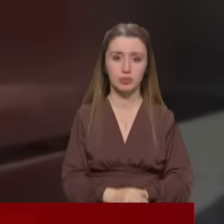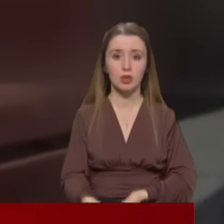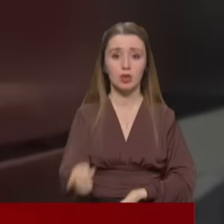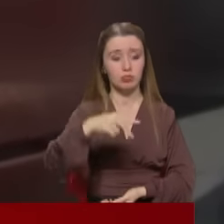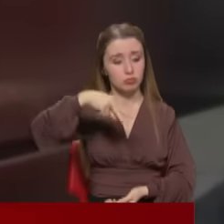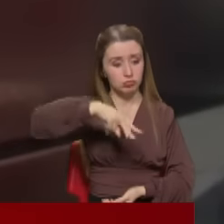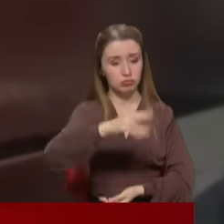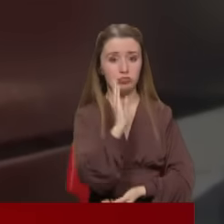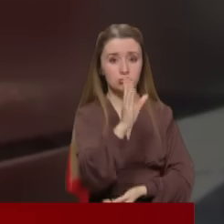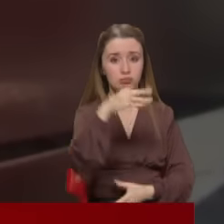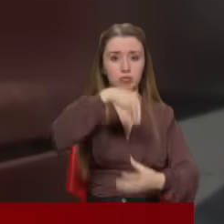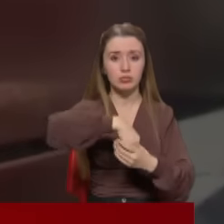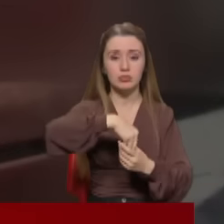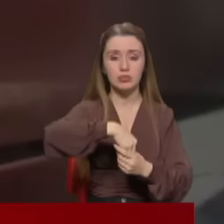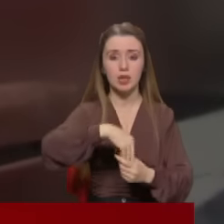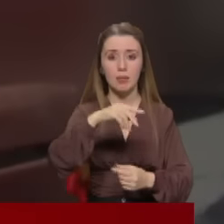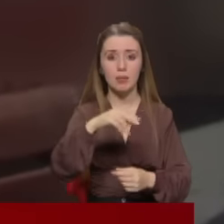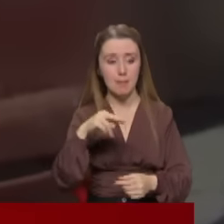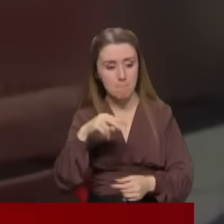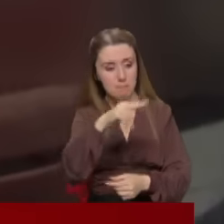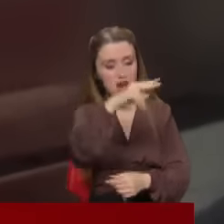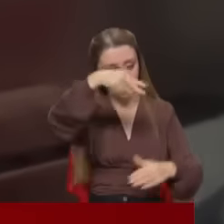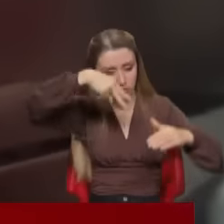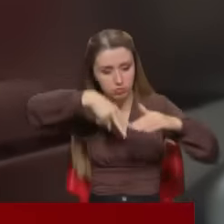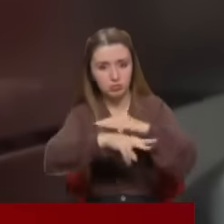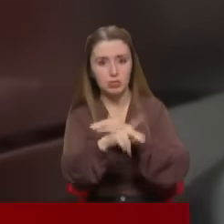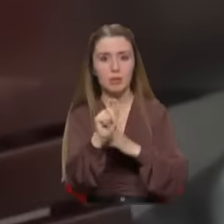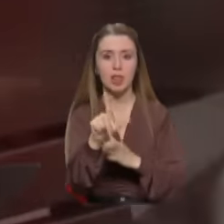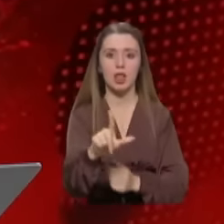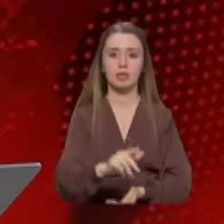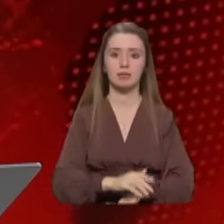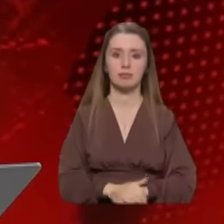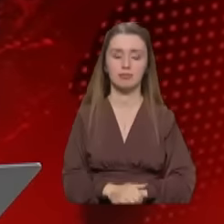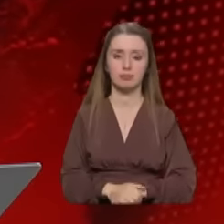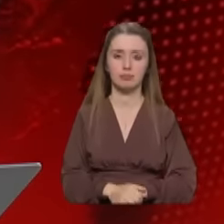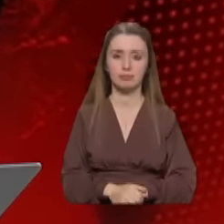tarafa geçmek isteyen için bir merdiven ya da alt geçit yapsınlar.